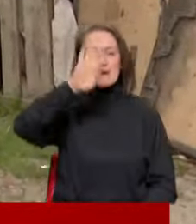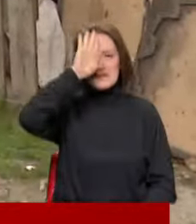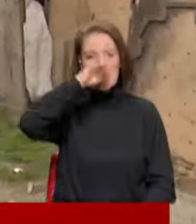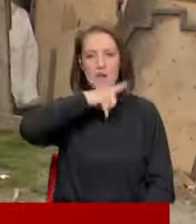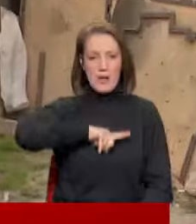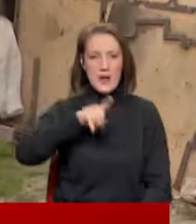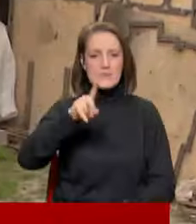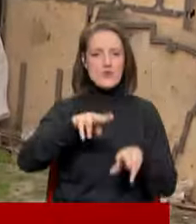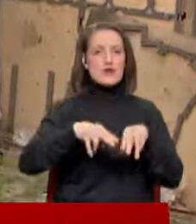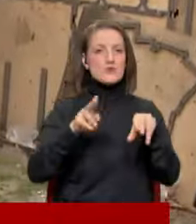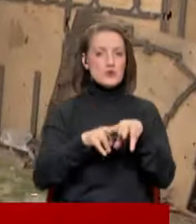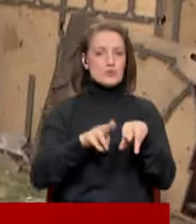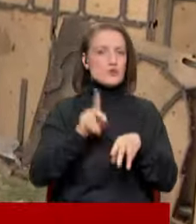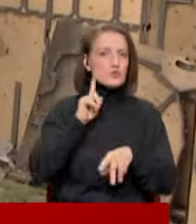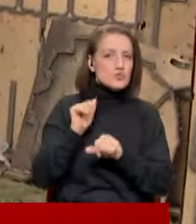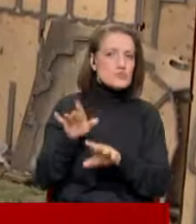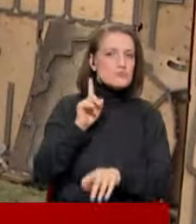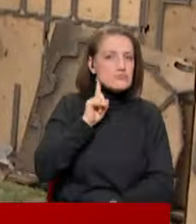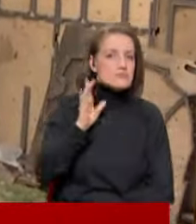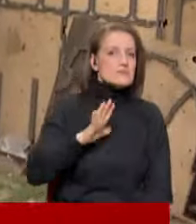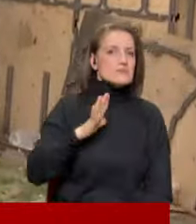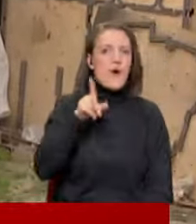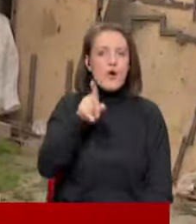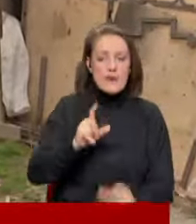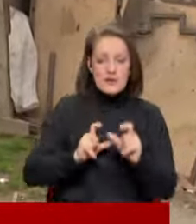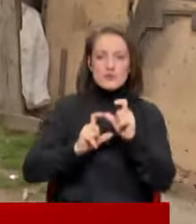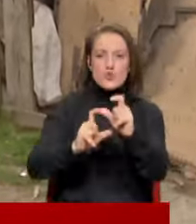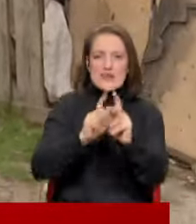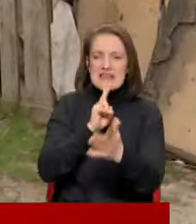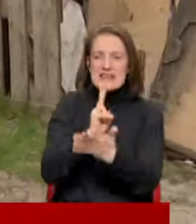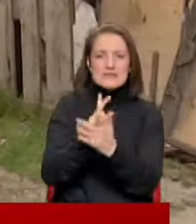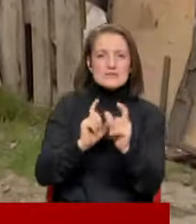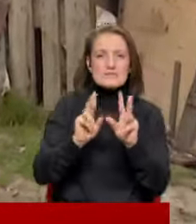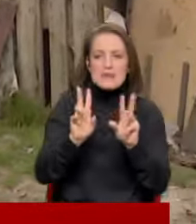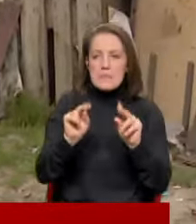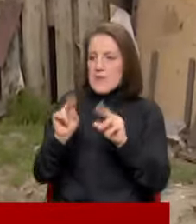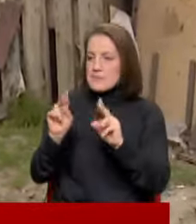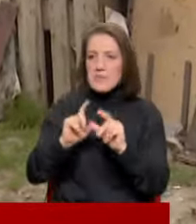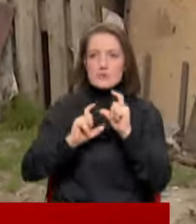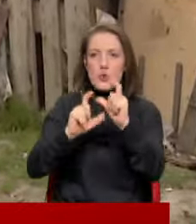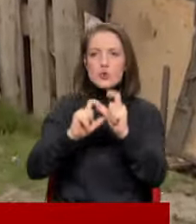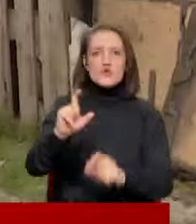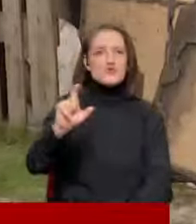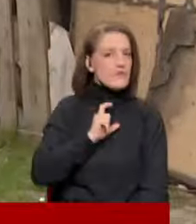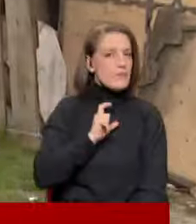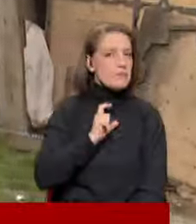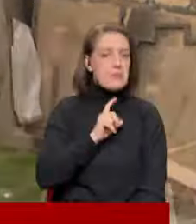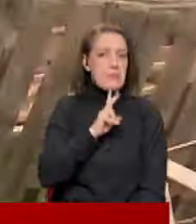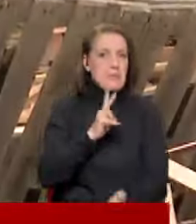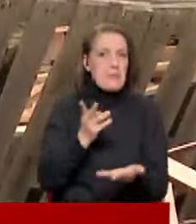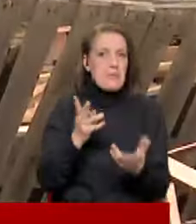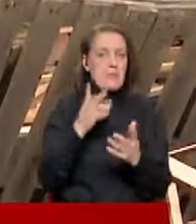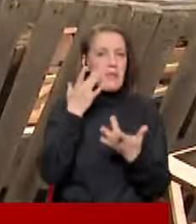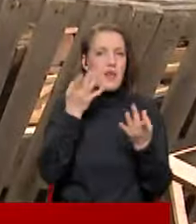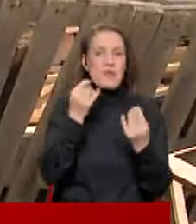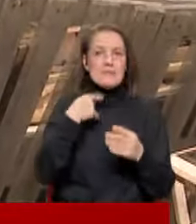İstanbul Adayı Murat kuruma duyurmak istediler onlar sorularını net sordular ama aldıkları cevaplar o kadar net olmadı